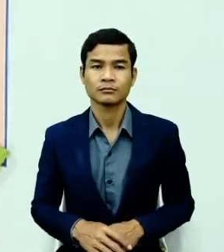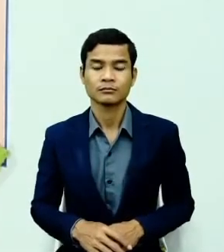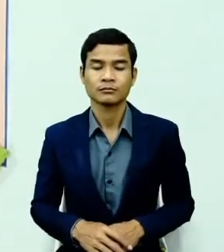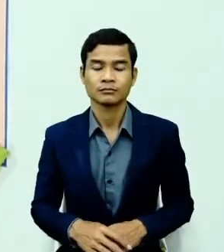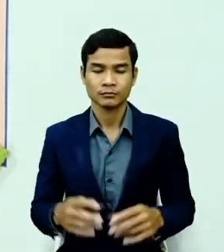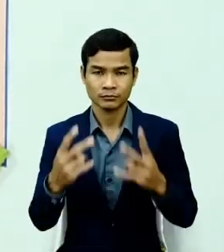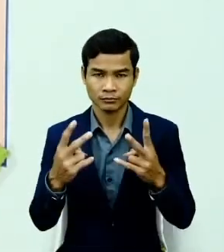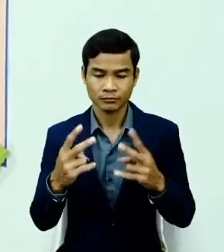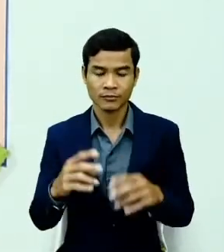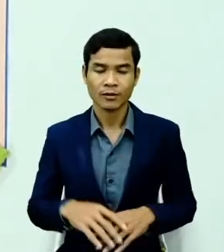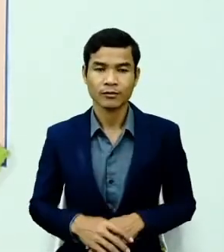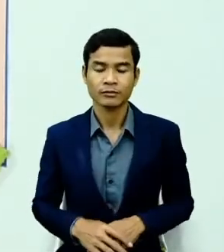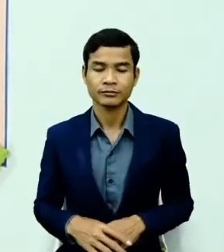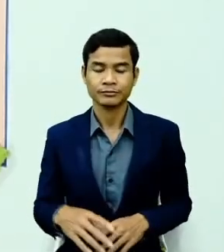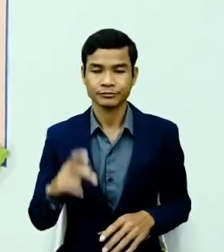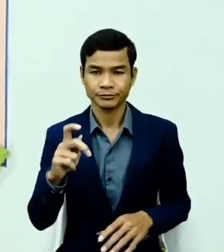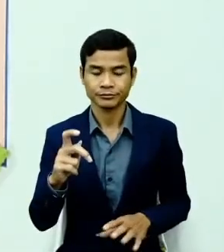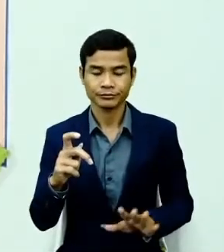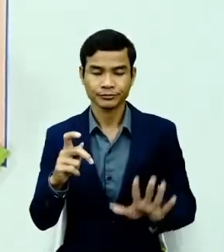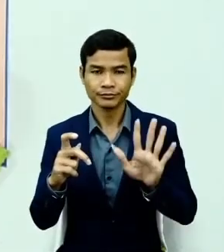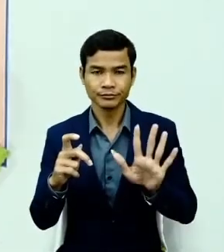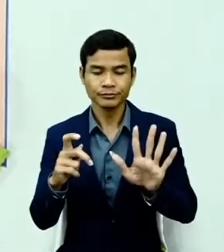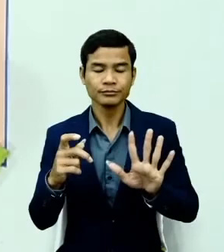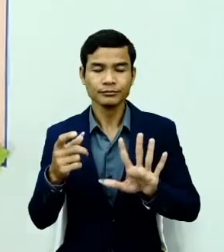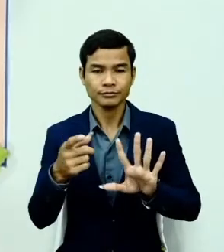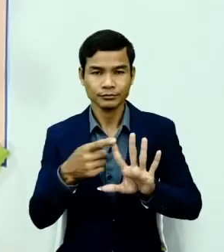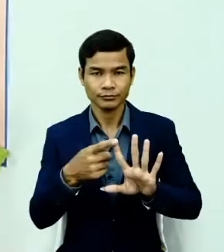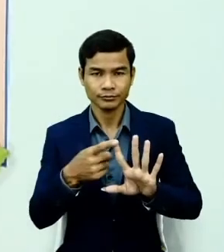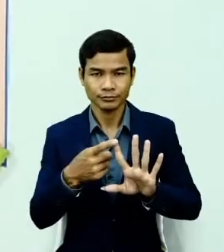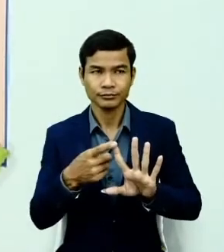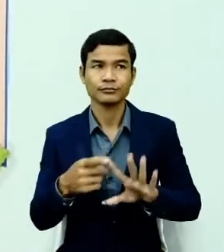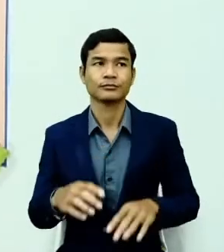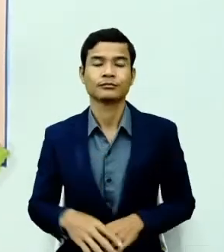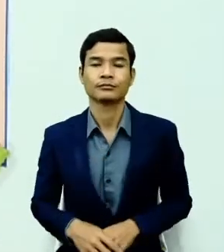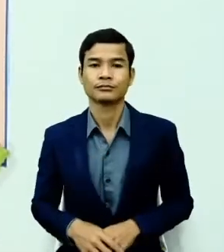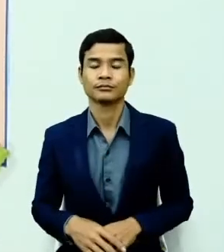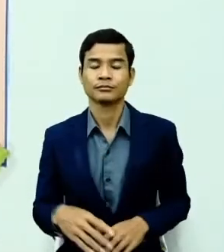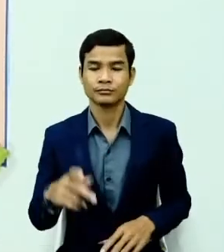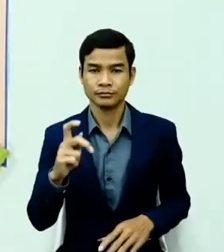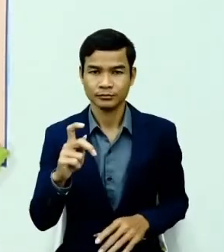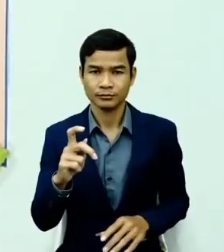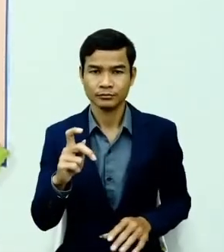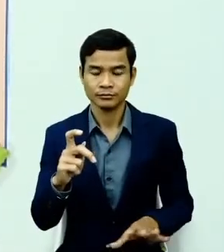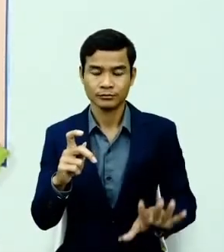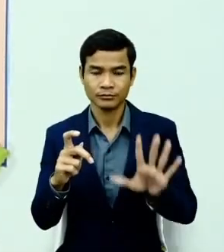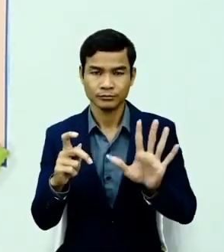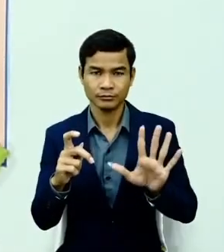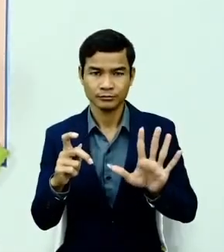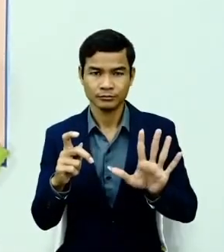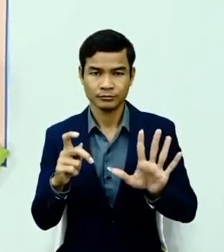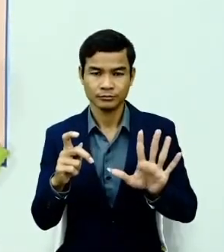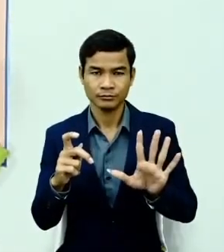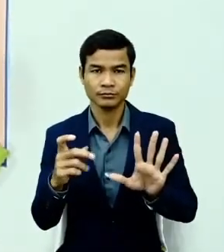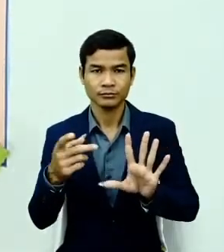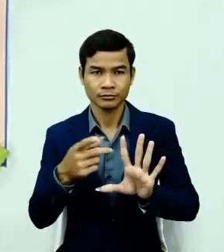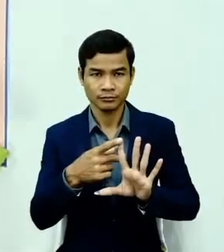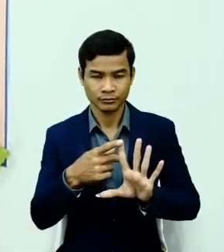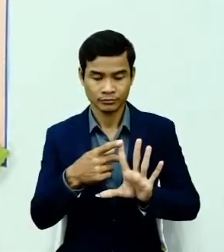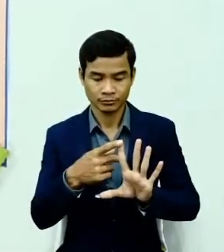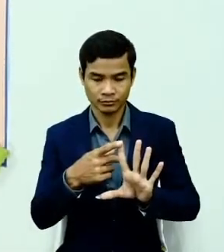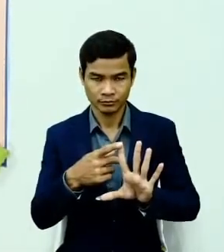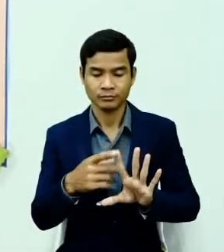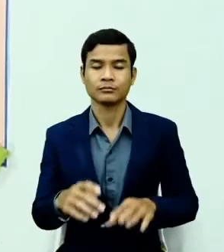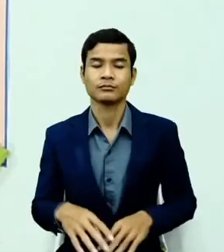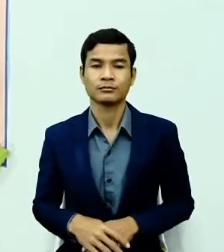ផ្ទៀងផ្ទាត់កអ៊ីគីកអ៊ី